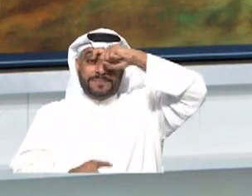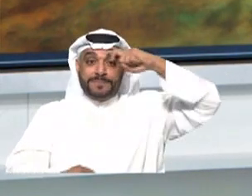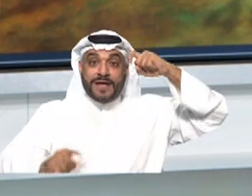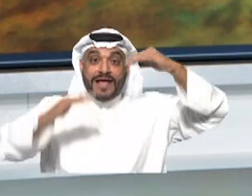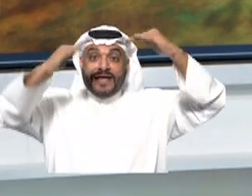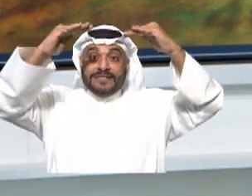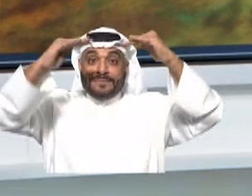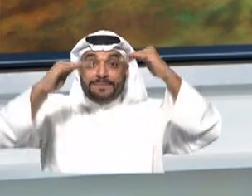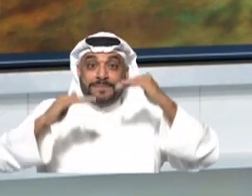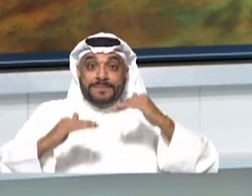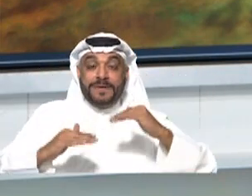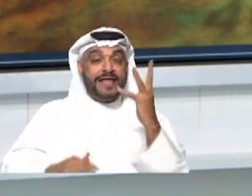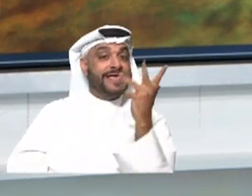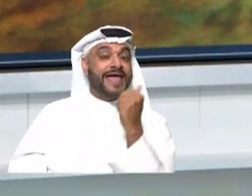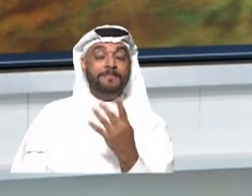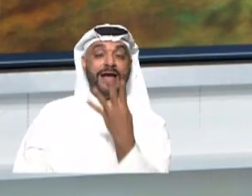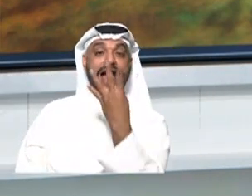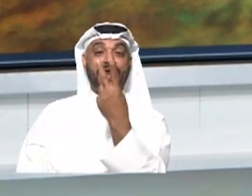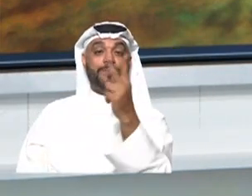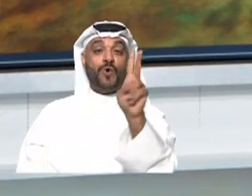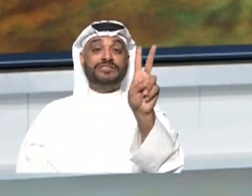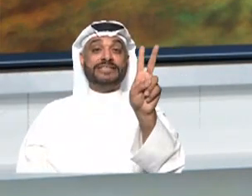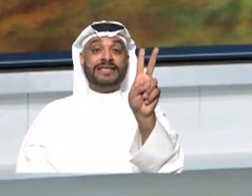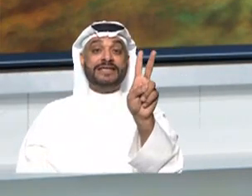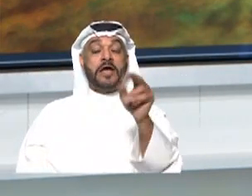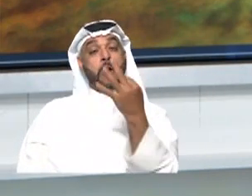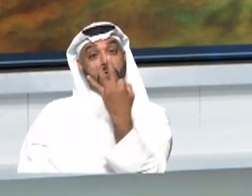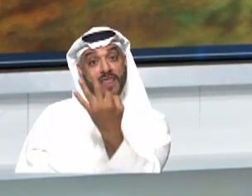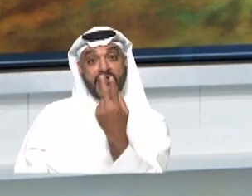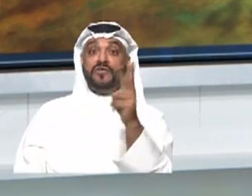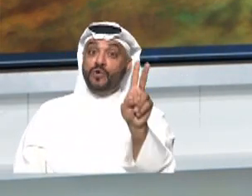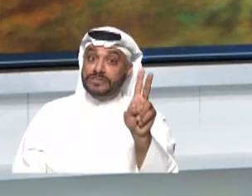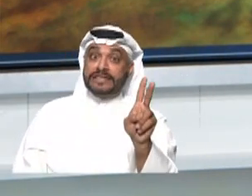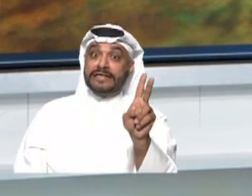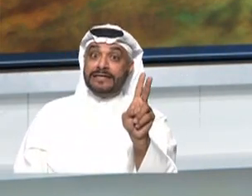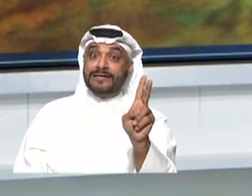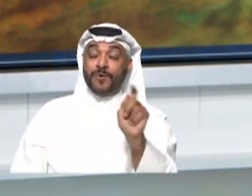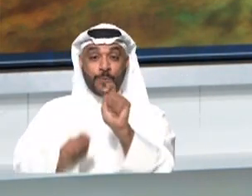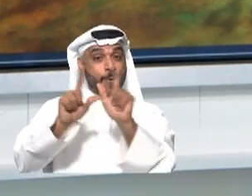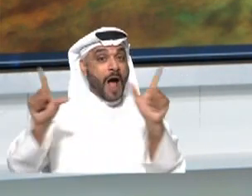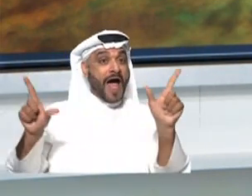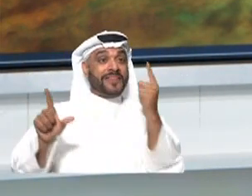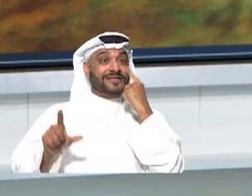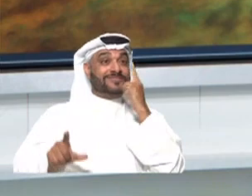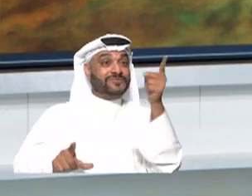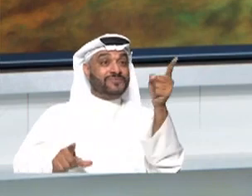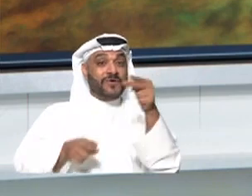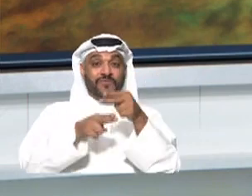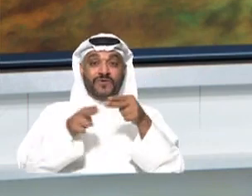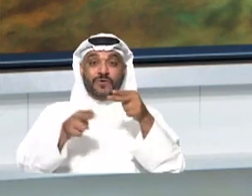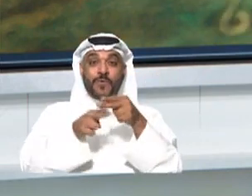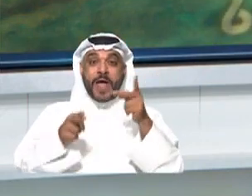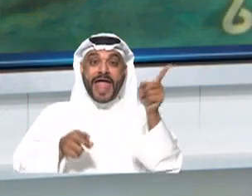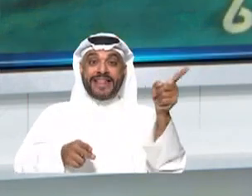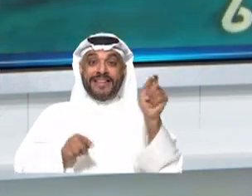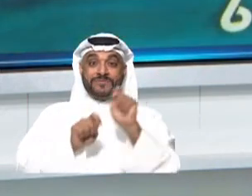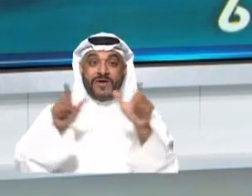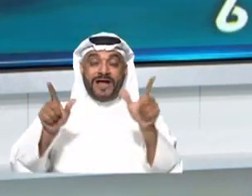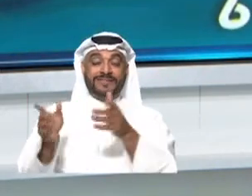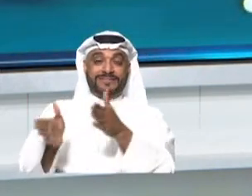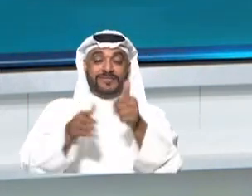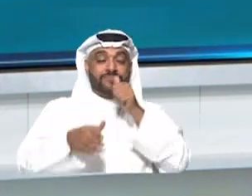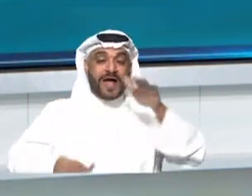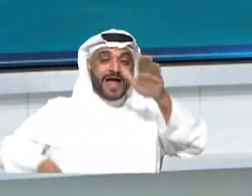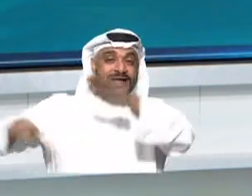قد تصل إلى 24 درجة مئوية و23 درجة مئوية في المناطق الغربية من دولة الكويت السالم الشقاية. الأجواء البحرية